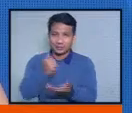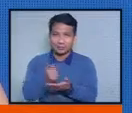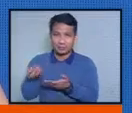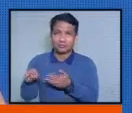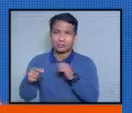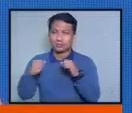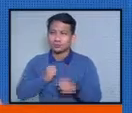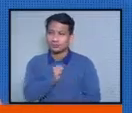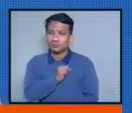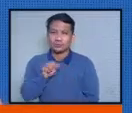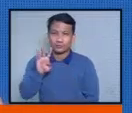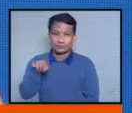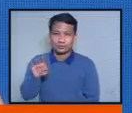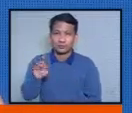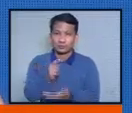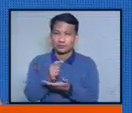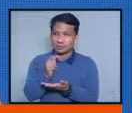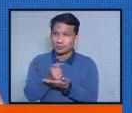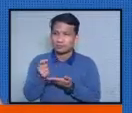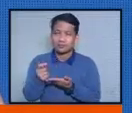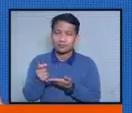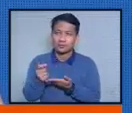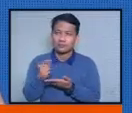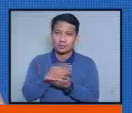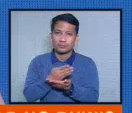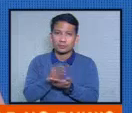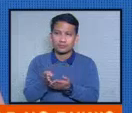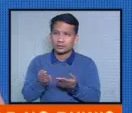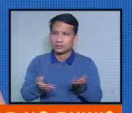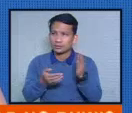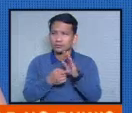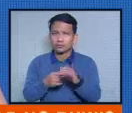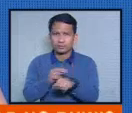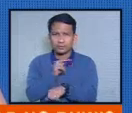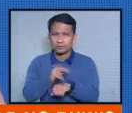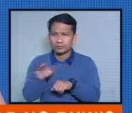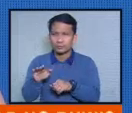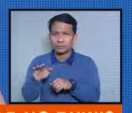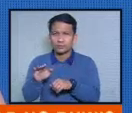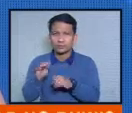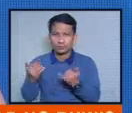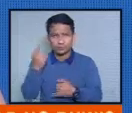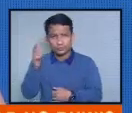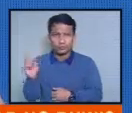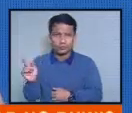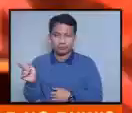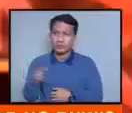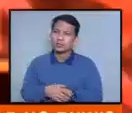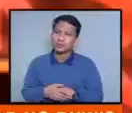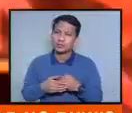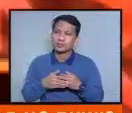Aprobado na ng Senado ang 4.1 trillion peso proposed national budget para sa taong